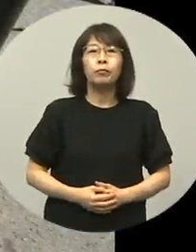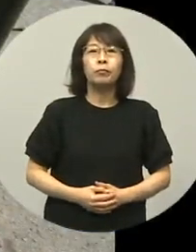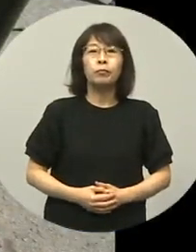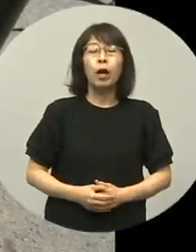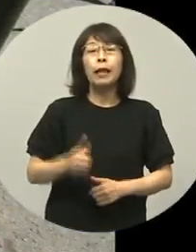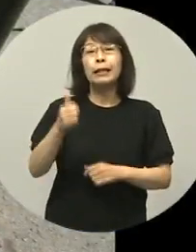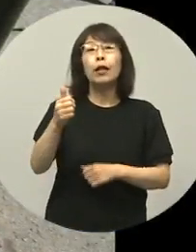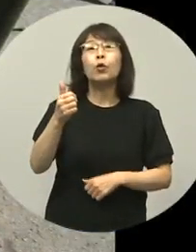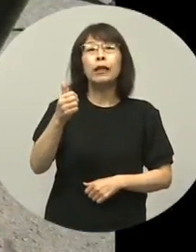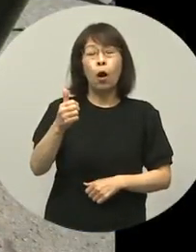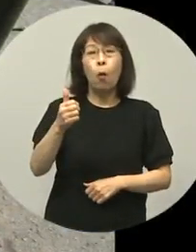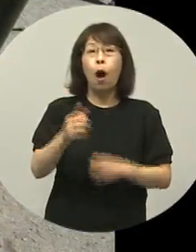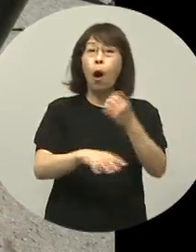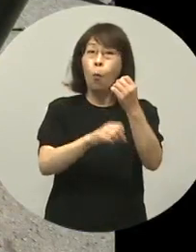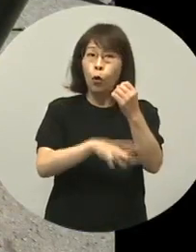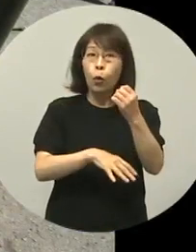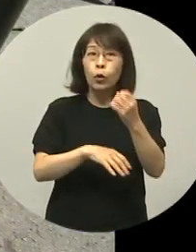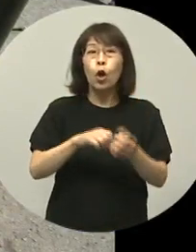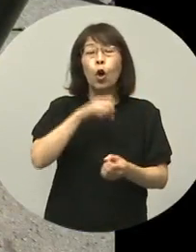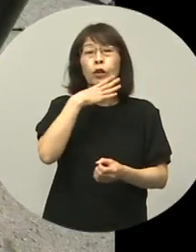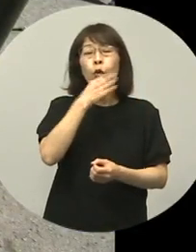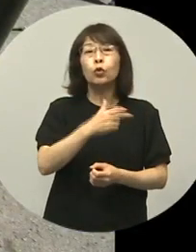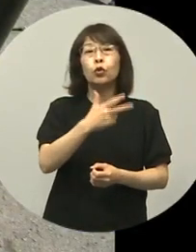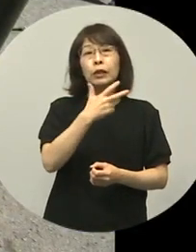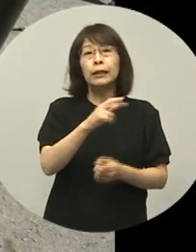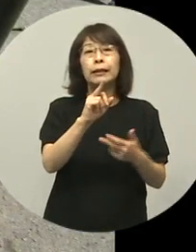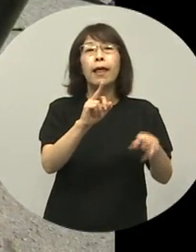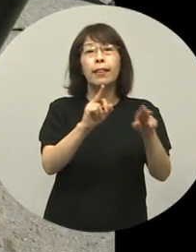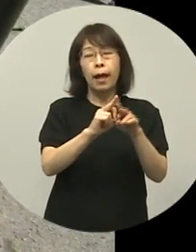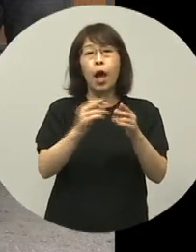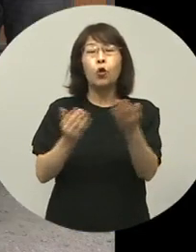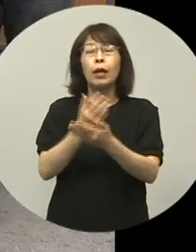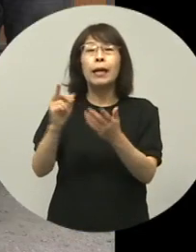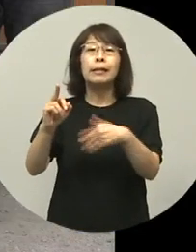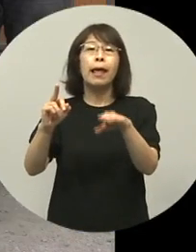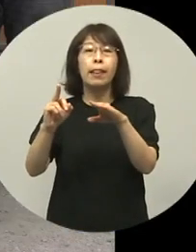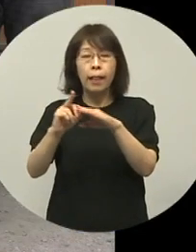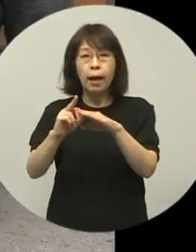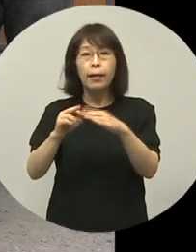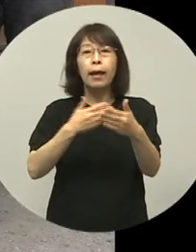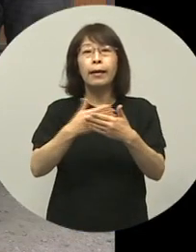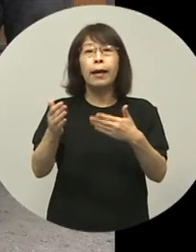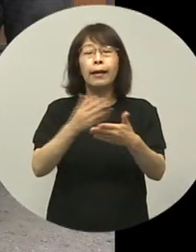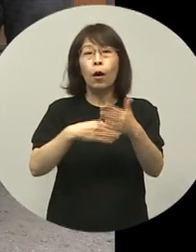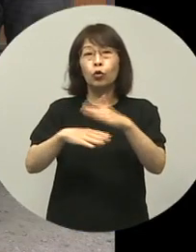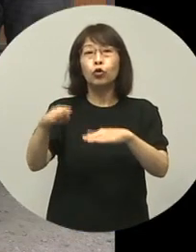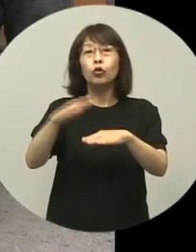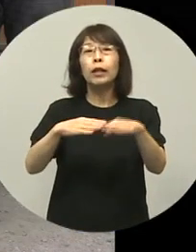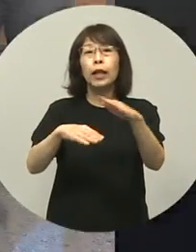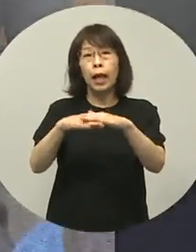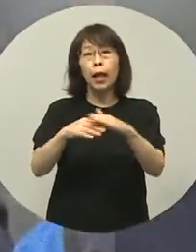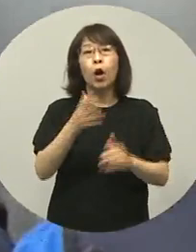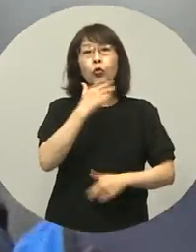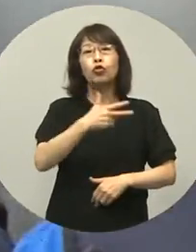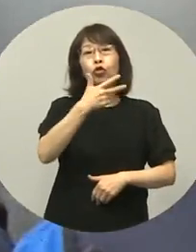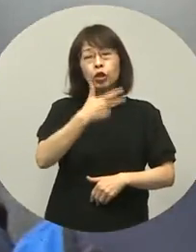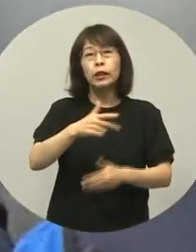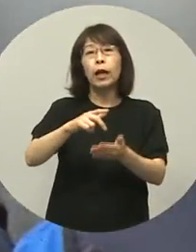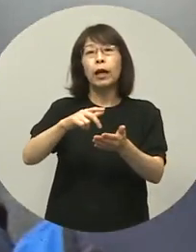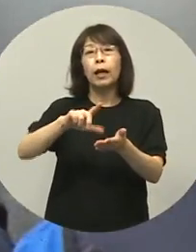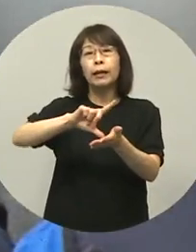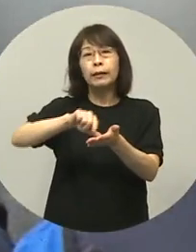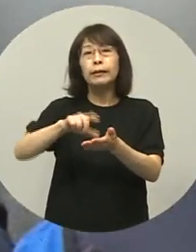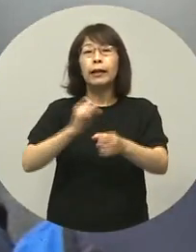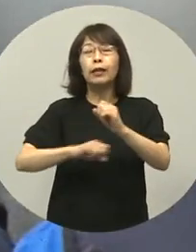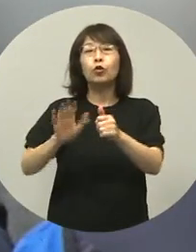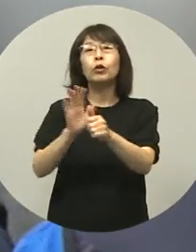北野さんはそもそも老人福祉センターやふれあいセンターなどで経験を積み、福祉や地域活動支援に深い